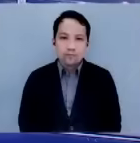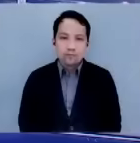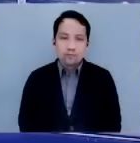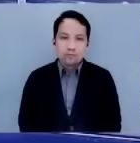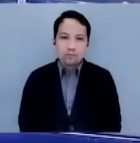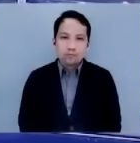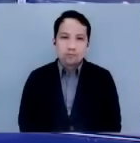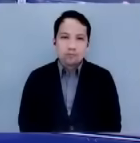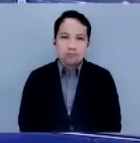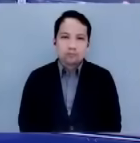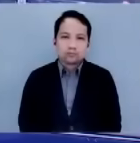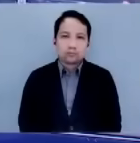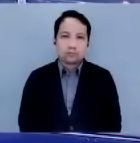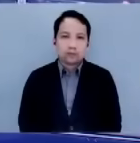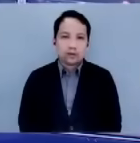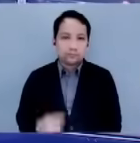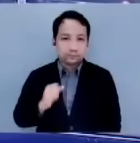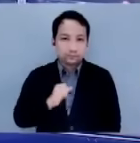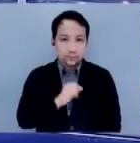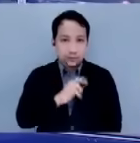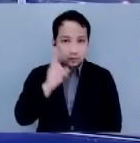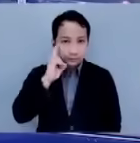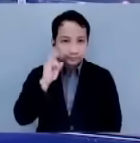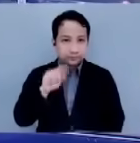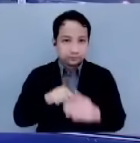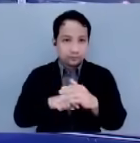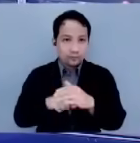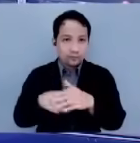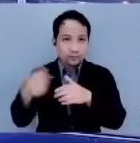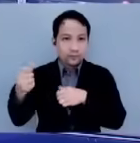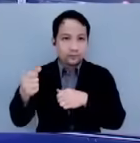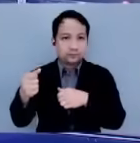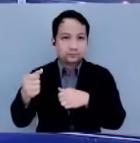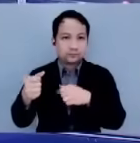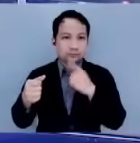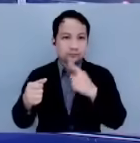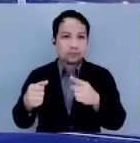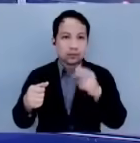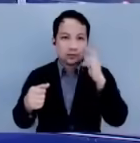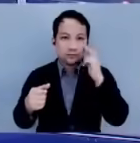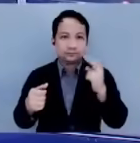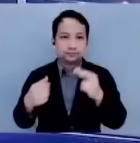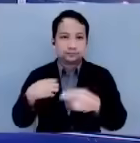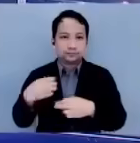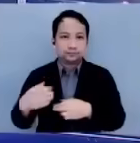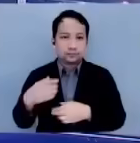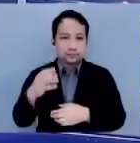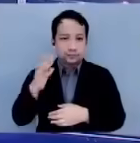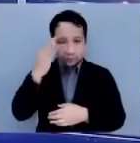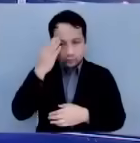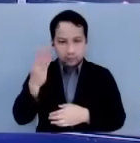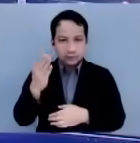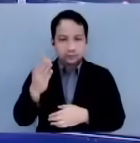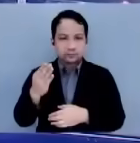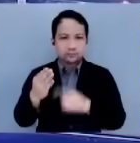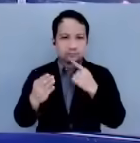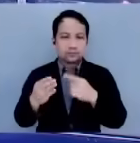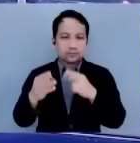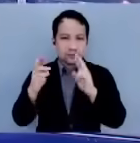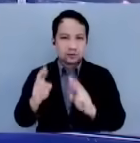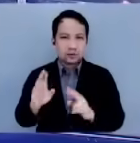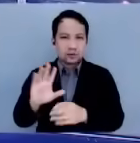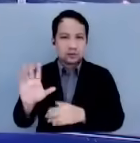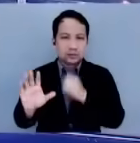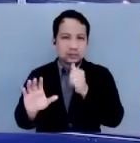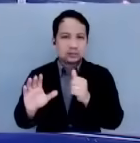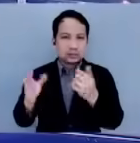nag-walkout si Senador Raffy Tulfo sa git ng pagdinig kaugnay ng isyung kinasasangkutan daw ng mga pulis Bulacan nainsulto naman si senator Bato del Rosa